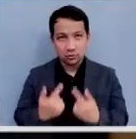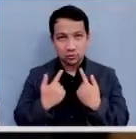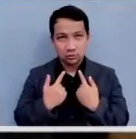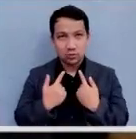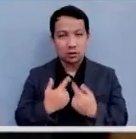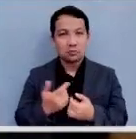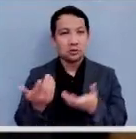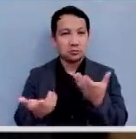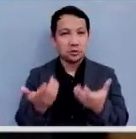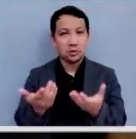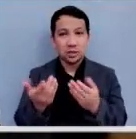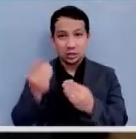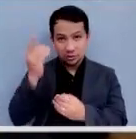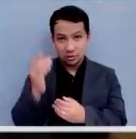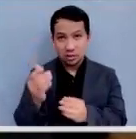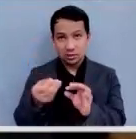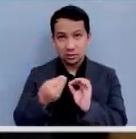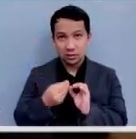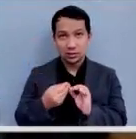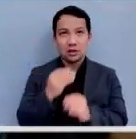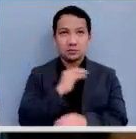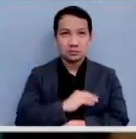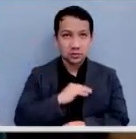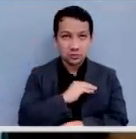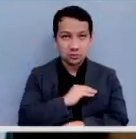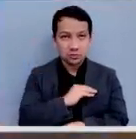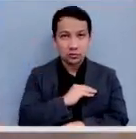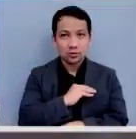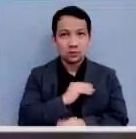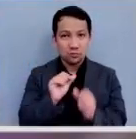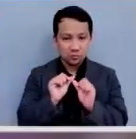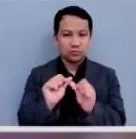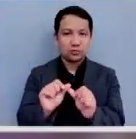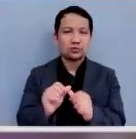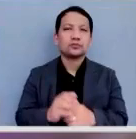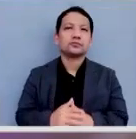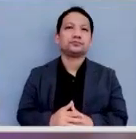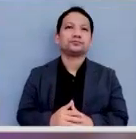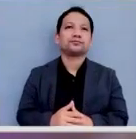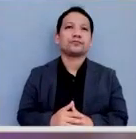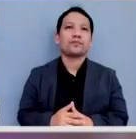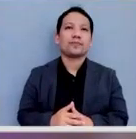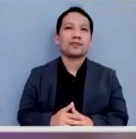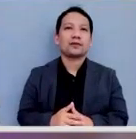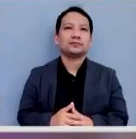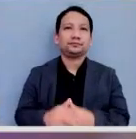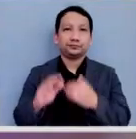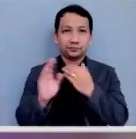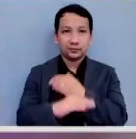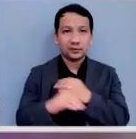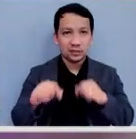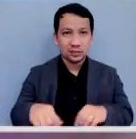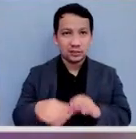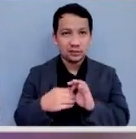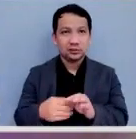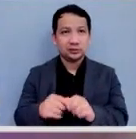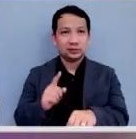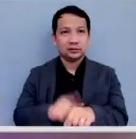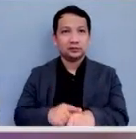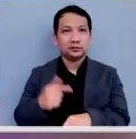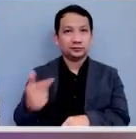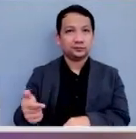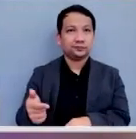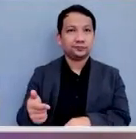had given me a mission to proceed. Kung maibabalik lang daw sana ang panahon,